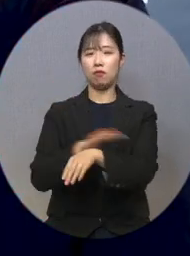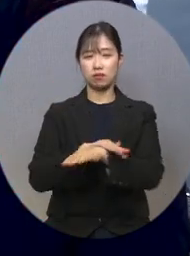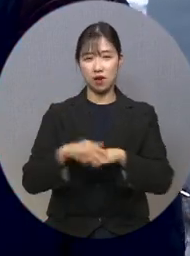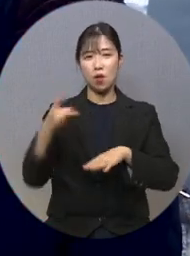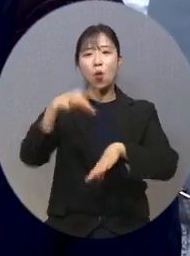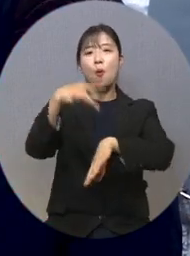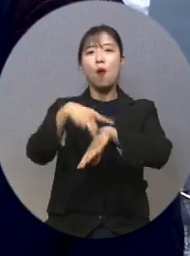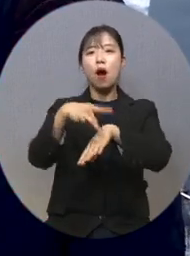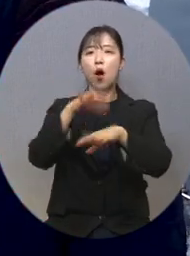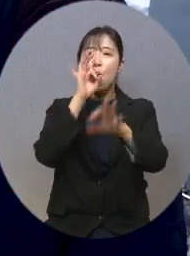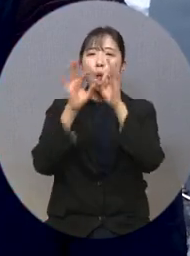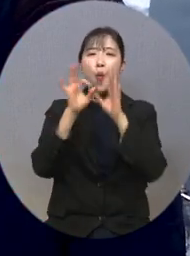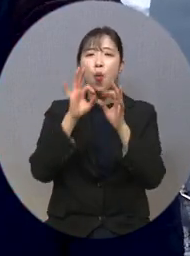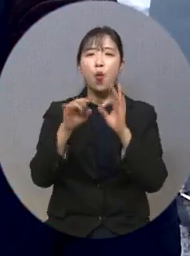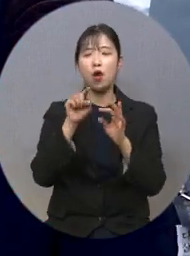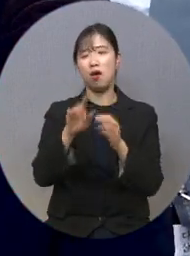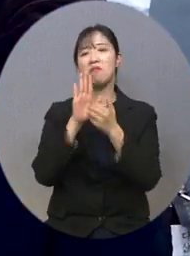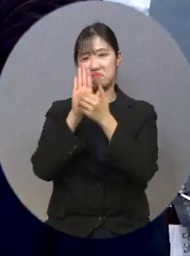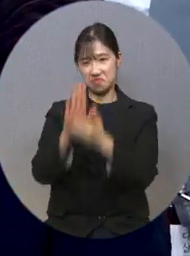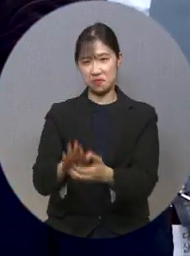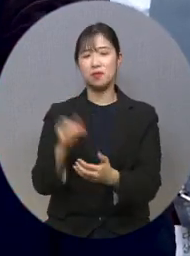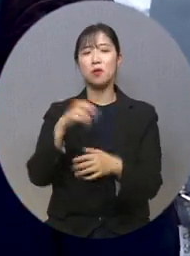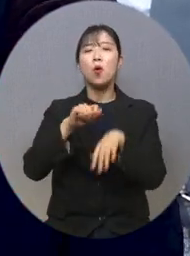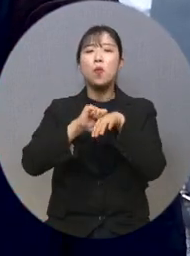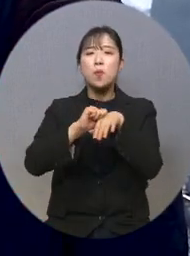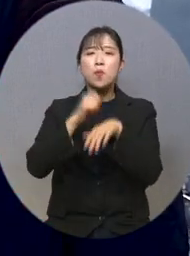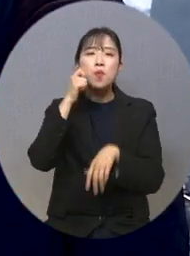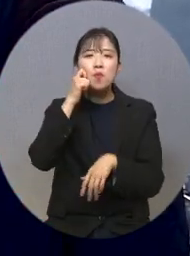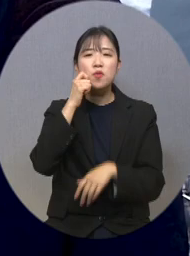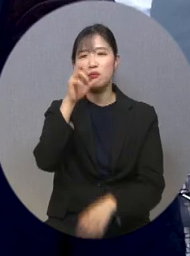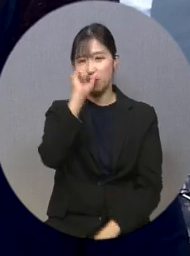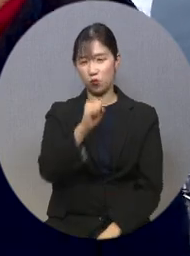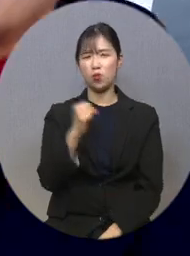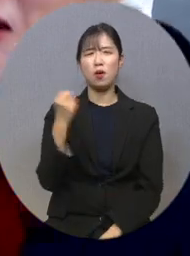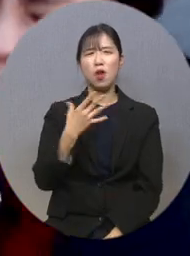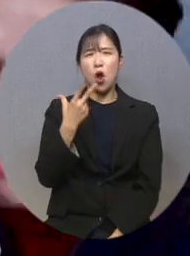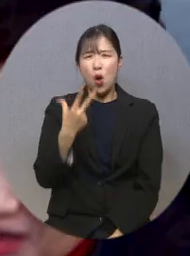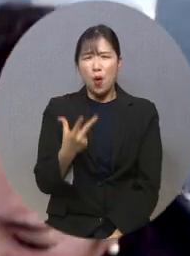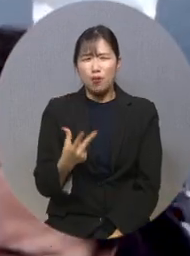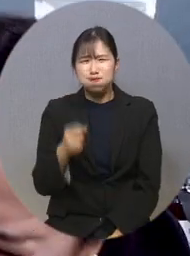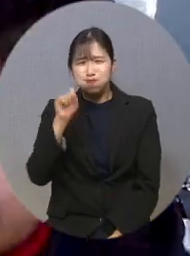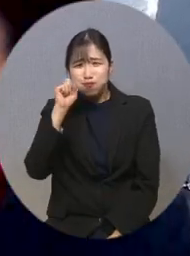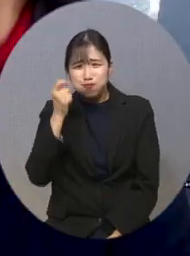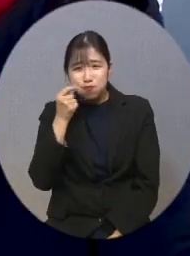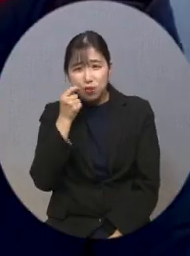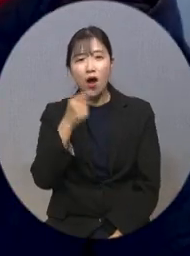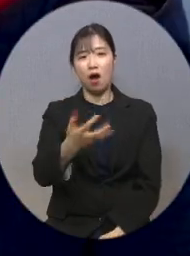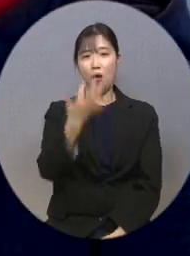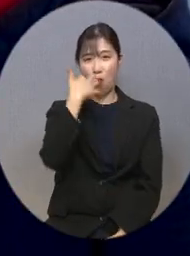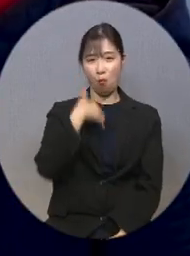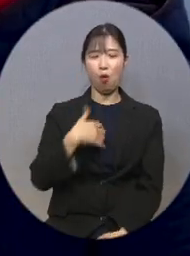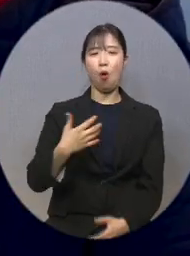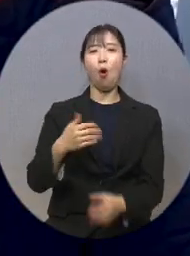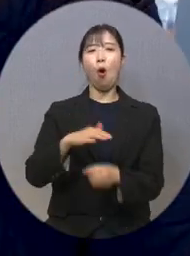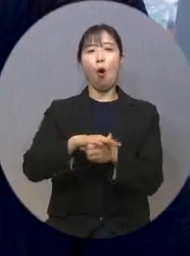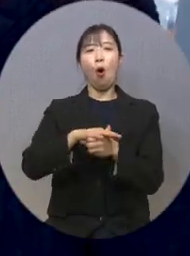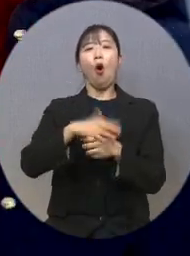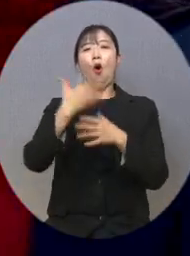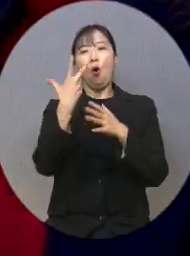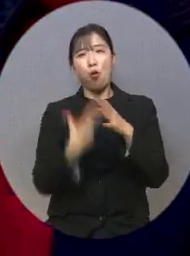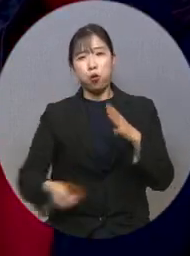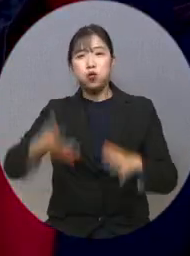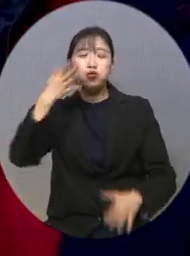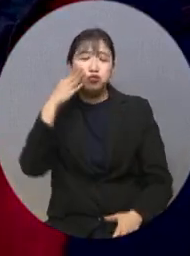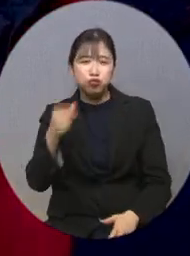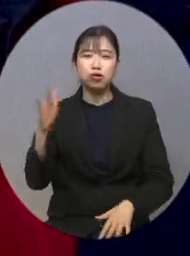골다공증. 그리고 피부 명에도 좋고요. 네. 변비 있으신 분들 네. 이거 드시고 나면 그 다음 날 신세계를 경험하실 겁니다.